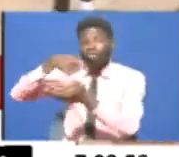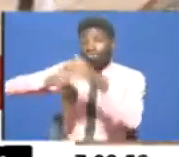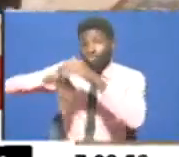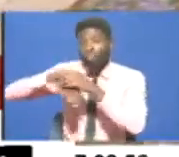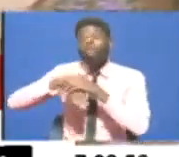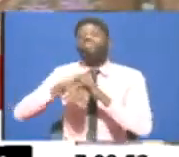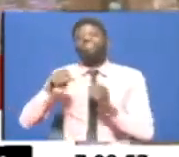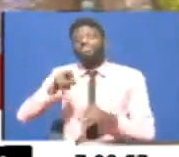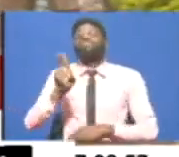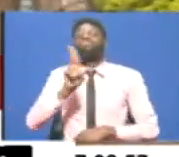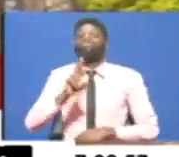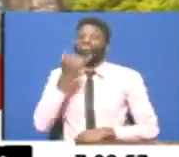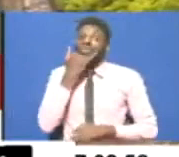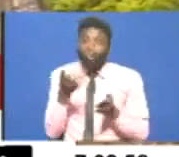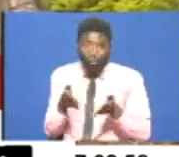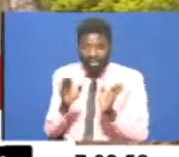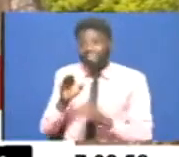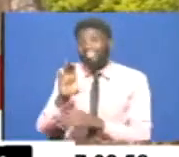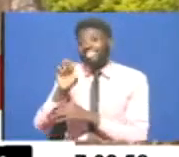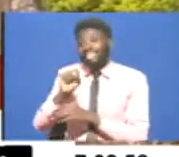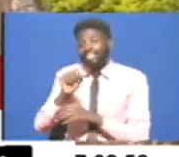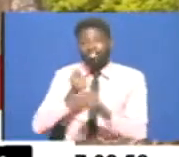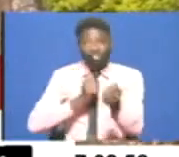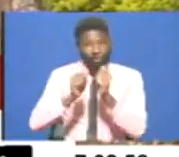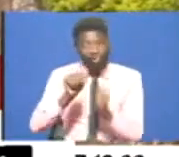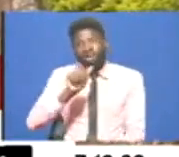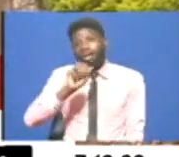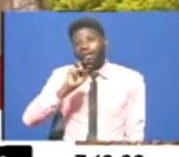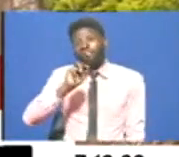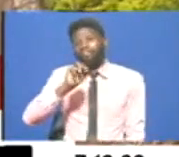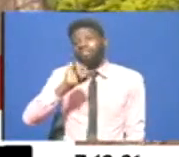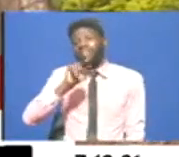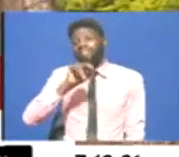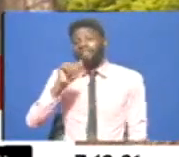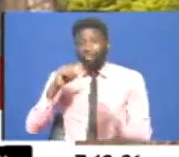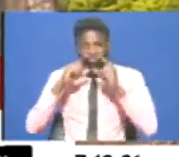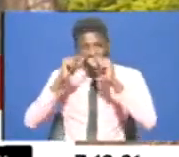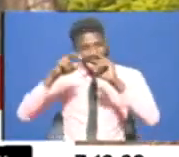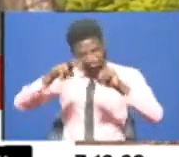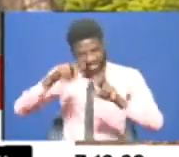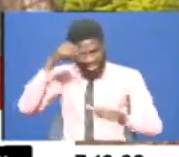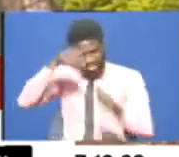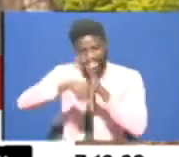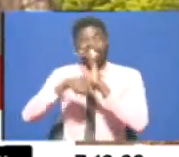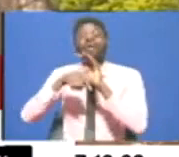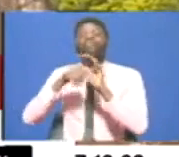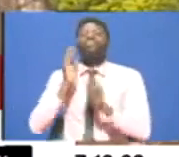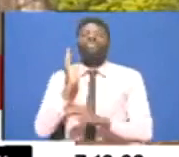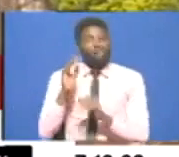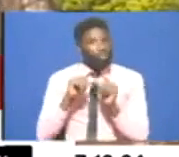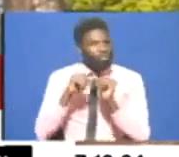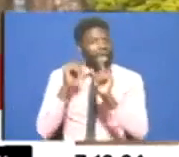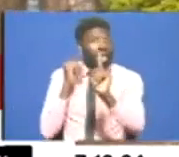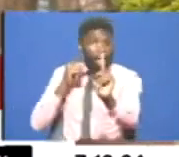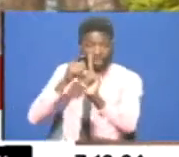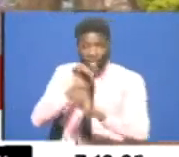kwamba uchunguzi utaendelea kubaini ukubwa wa uozo uliopo katika FKF kwa lengo la kuwachukulia hatua ambao watapatikana